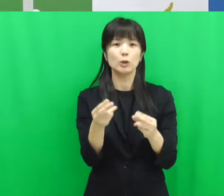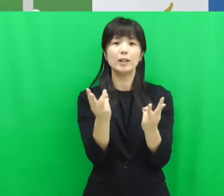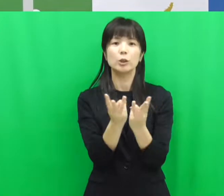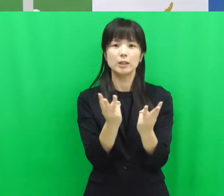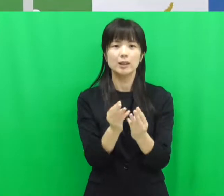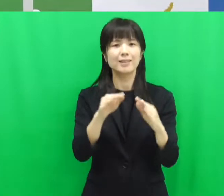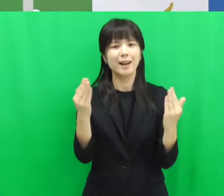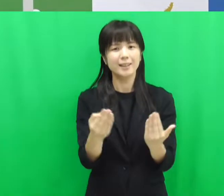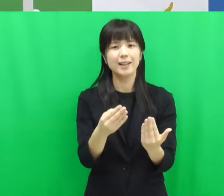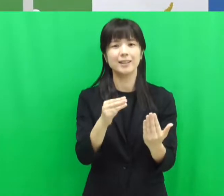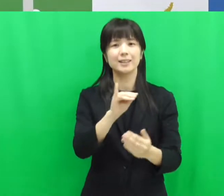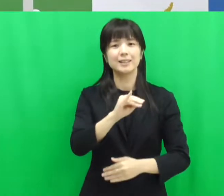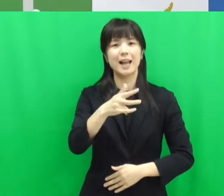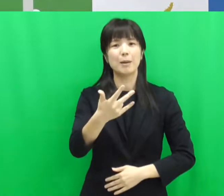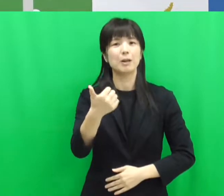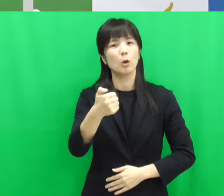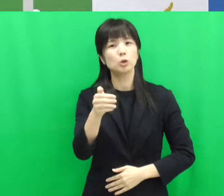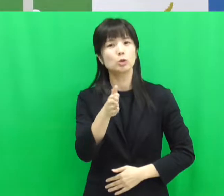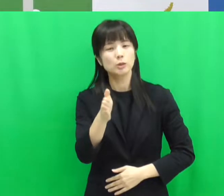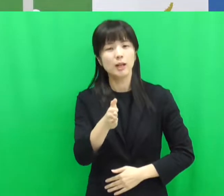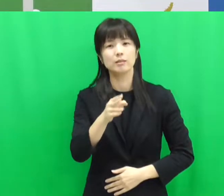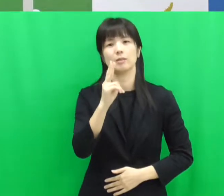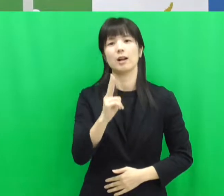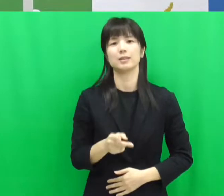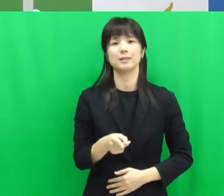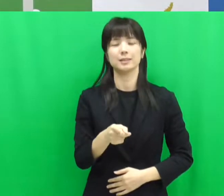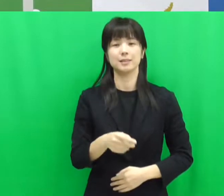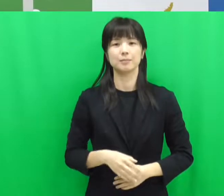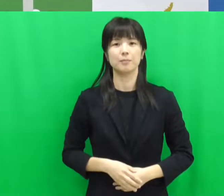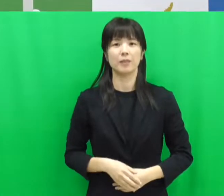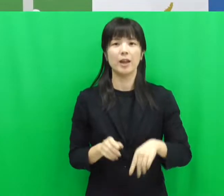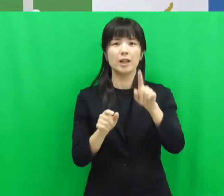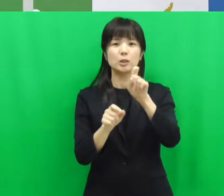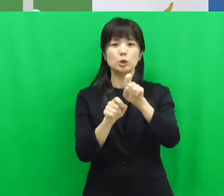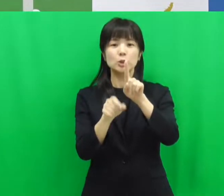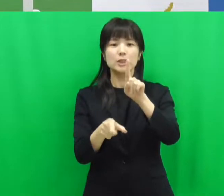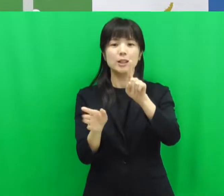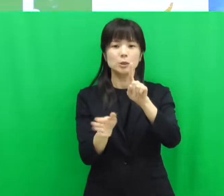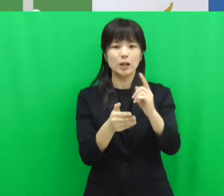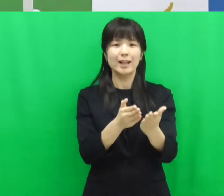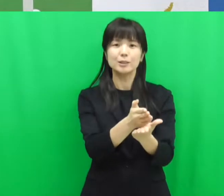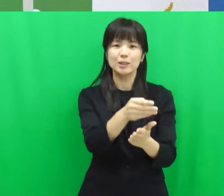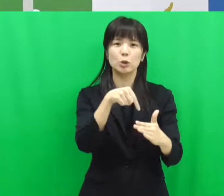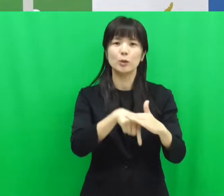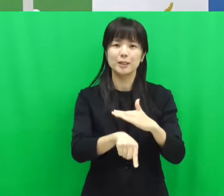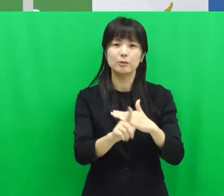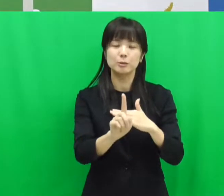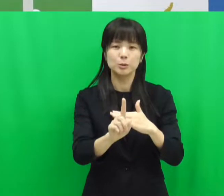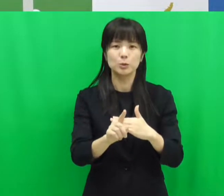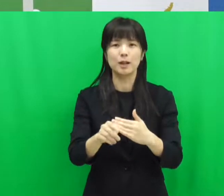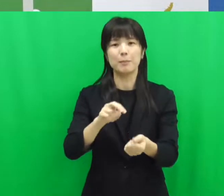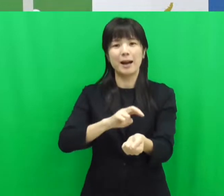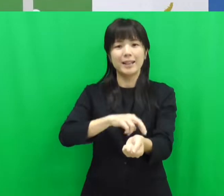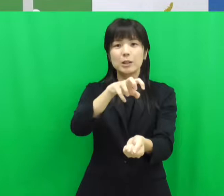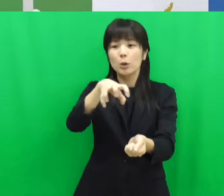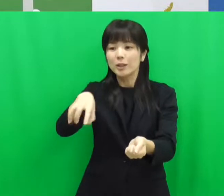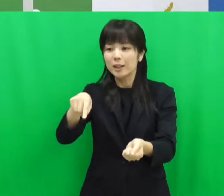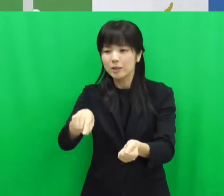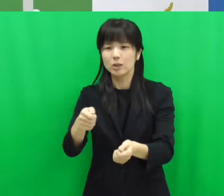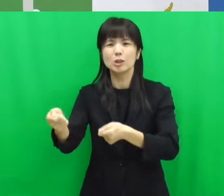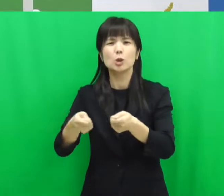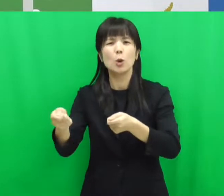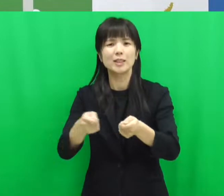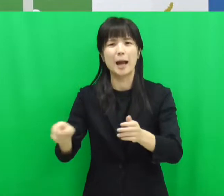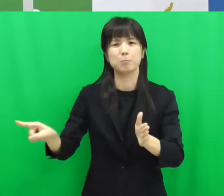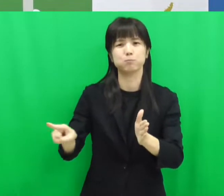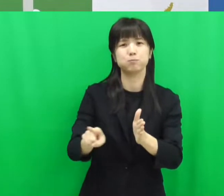ます。でこの時期がこの時期になったというのはですね、いろいろ医療機関等と調整させていただいた結果、この時期になった